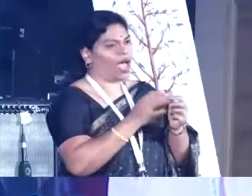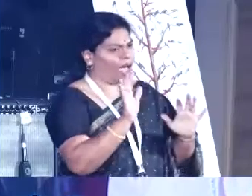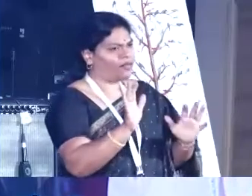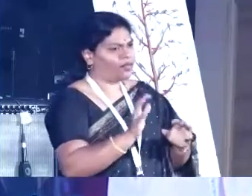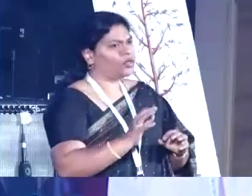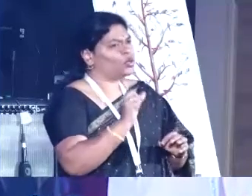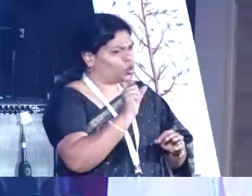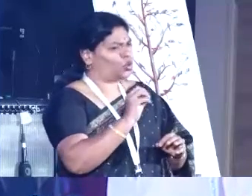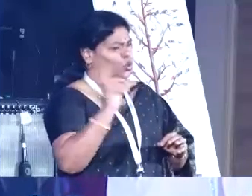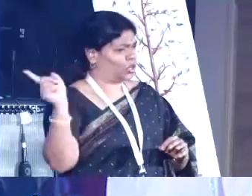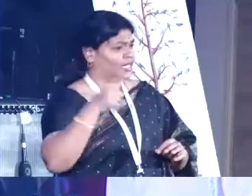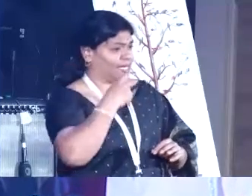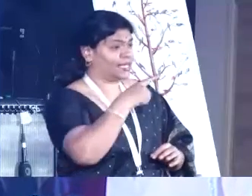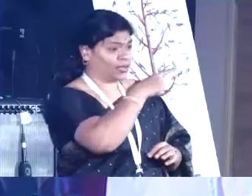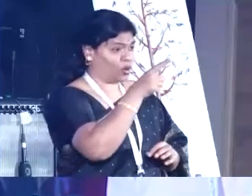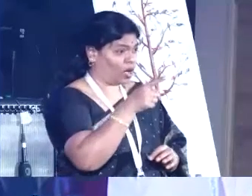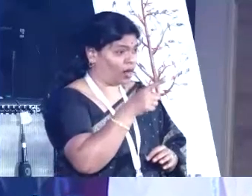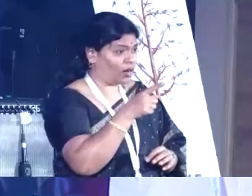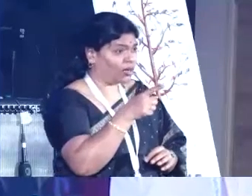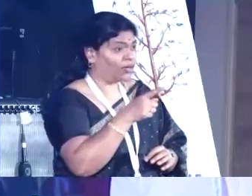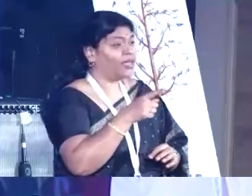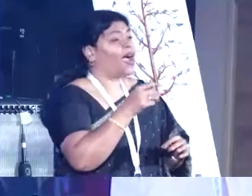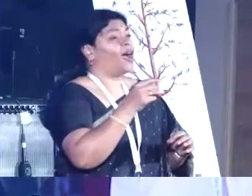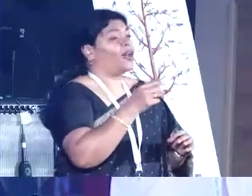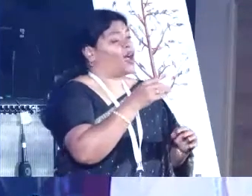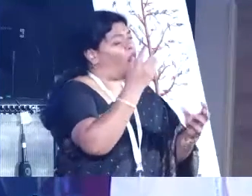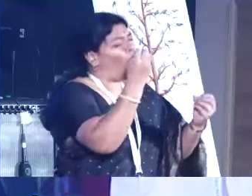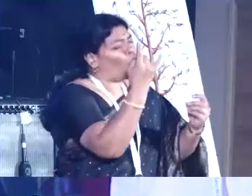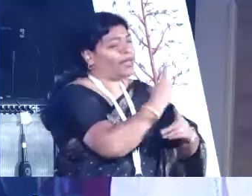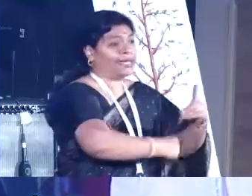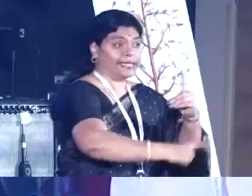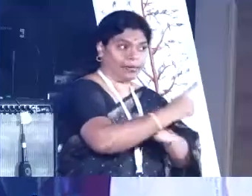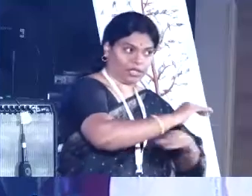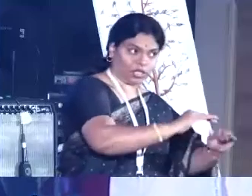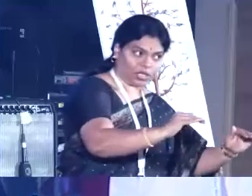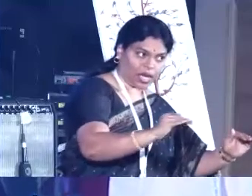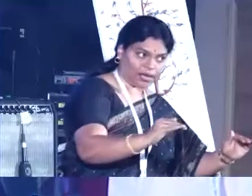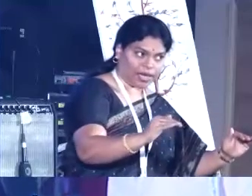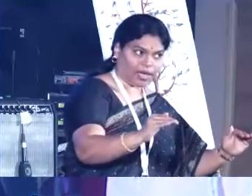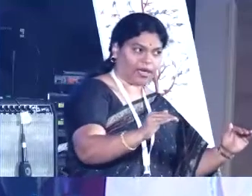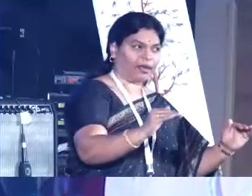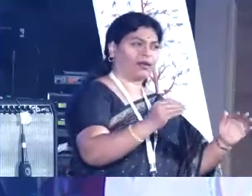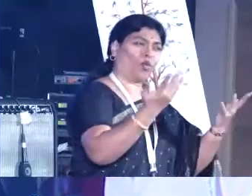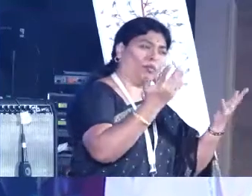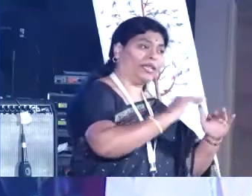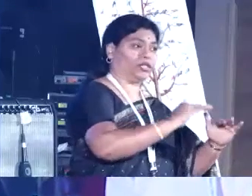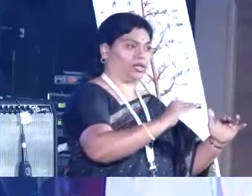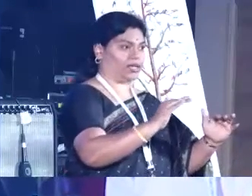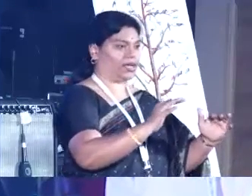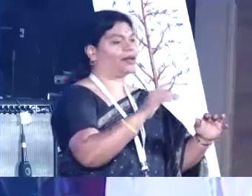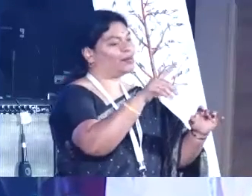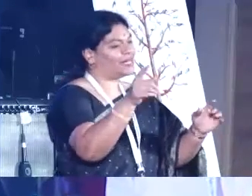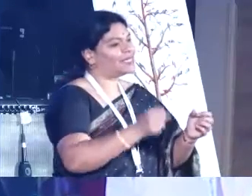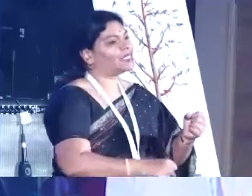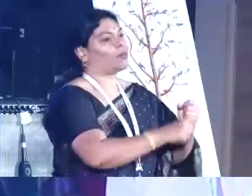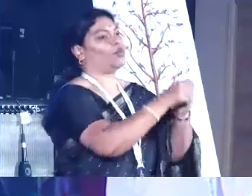तो मैं कहना चाहूँगी कि जितने भी दिव्यांग बच्चे हैं, छात्र छात्राएं हैं, उनकी मदद